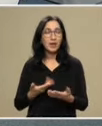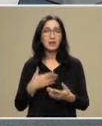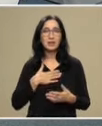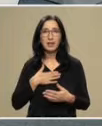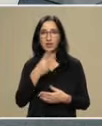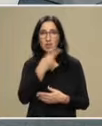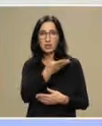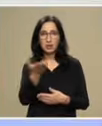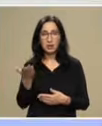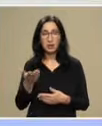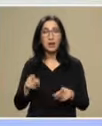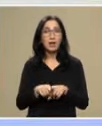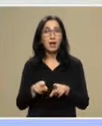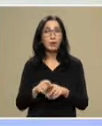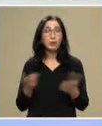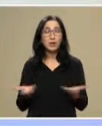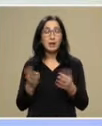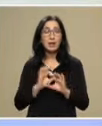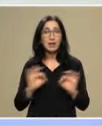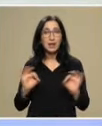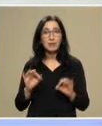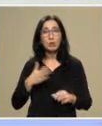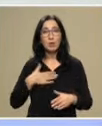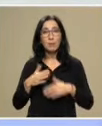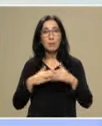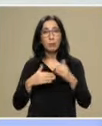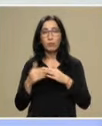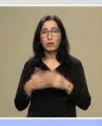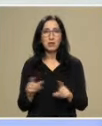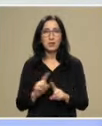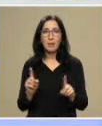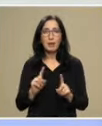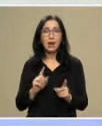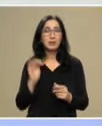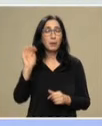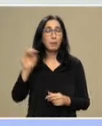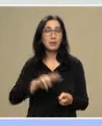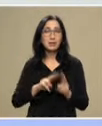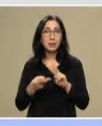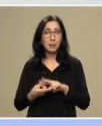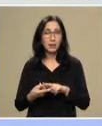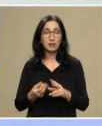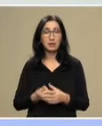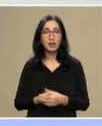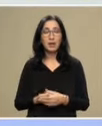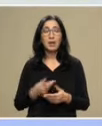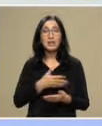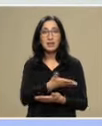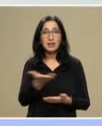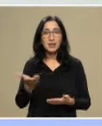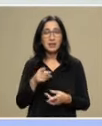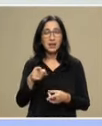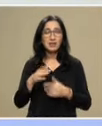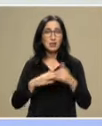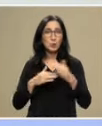нашите зрители. Както вече стана ясно, има професии, които няма как да бъдат заменени от изкуствения интелект. Сред тях е